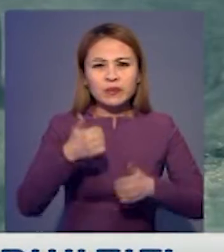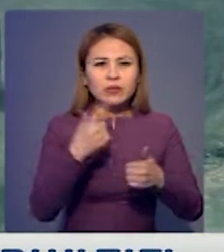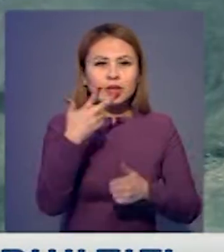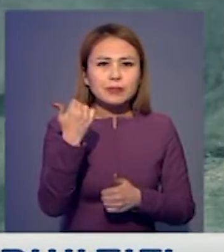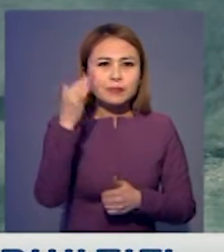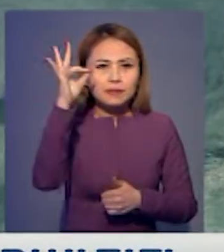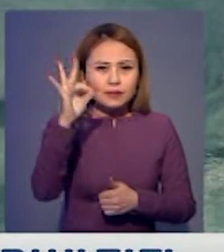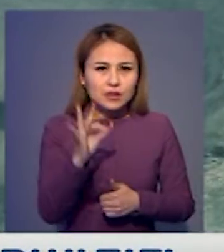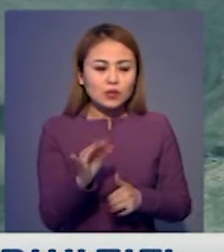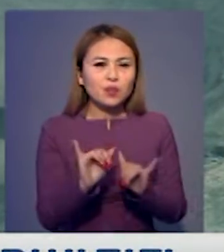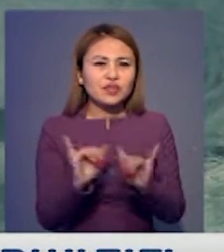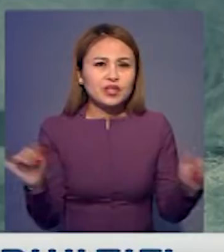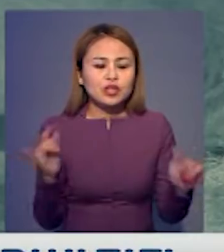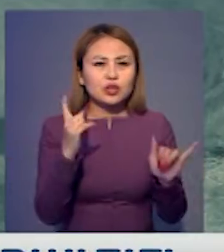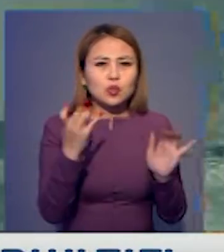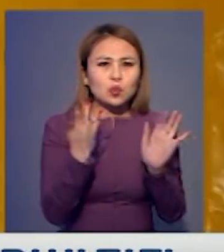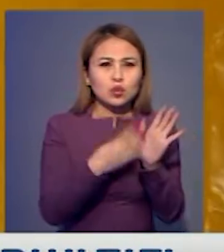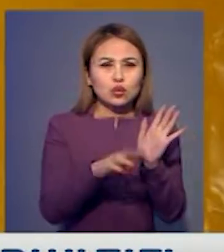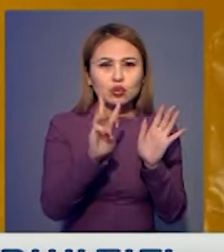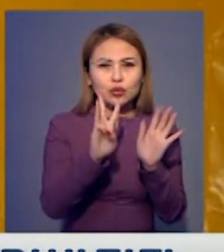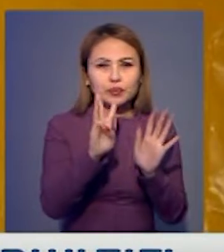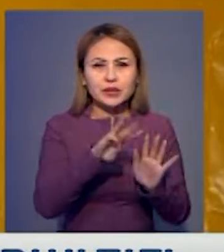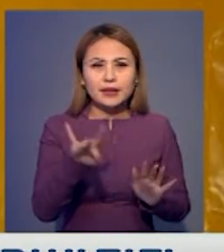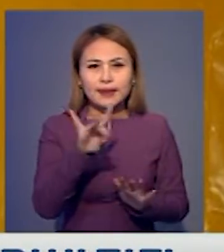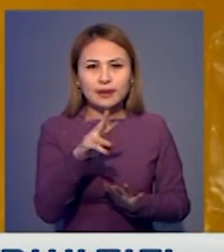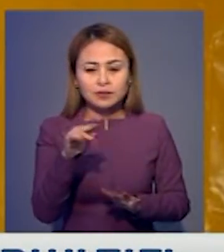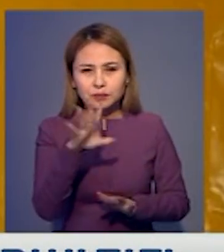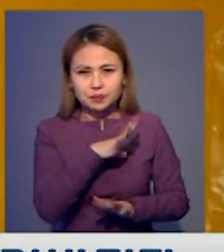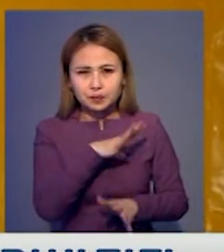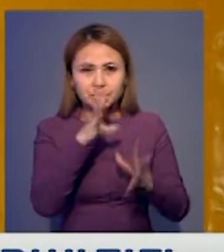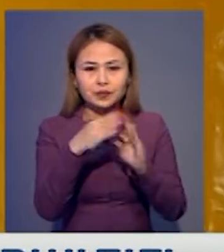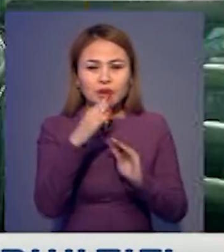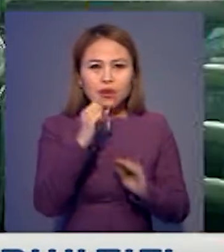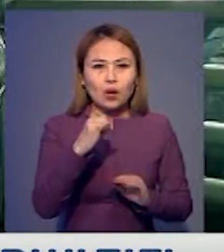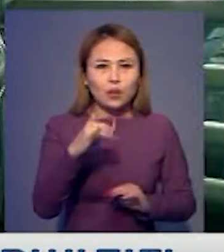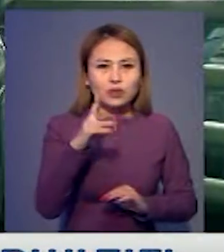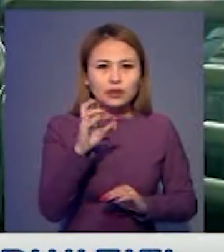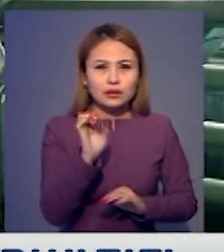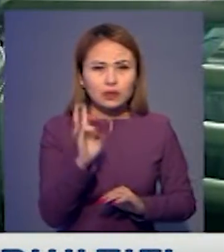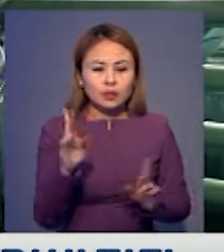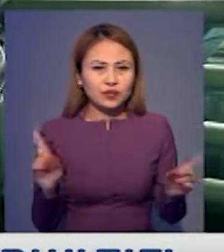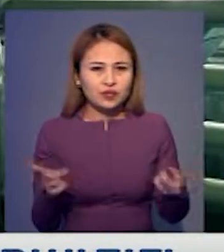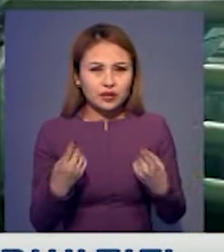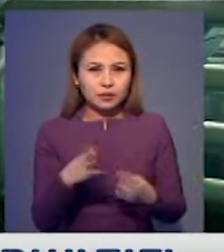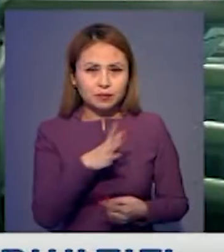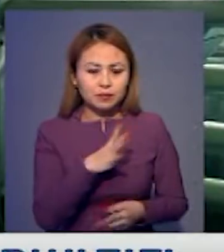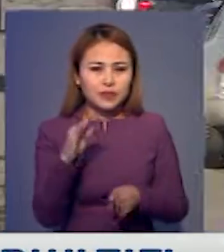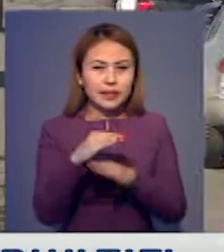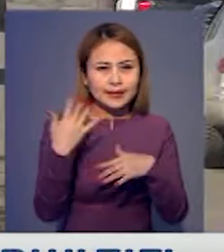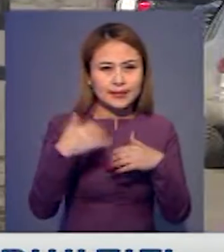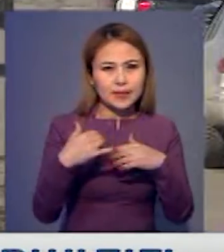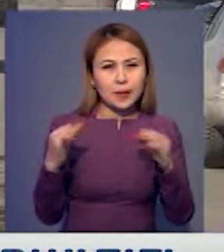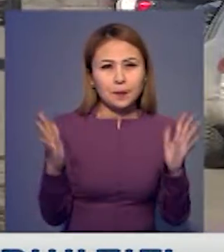31% артып, 193 миллиард теңгеден асқан. Әсіресе тау-кен өндірісі қарыштап дамып келеді. Шағын және